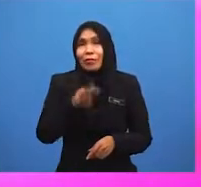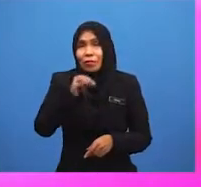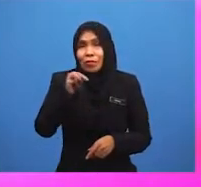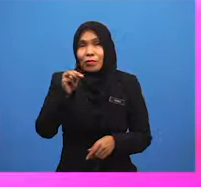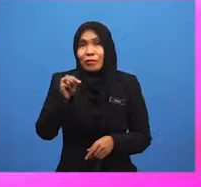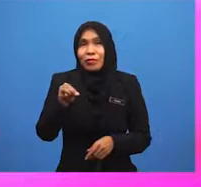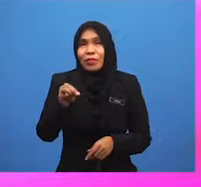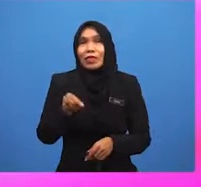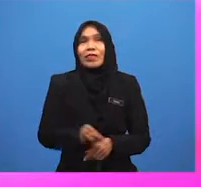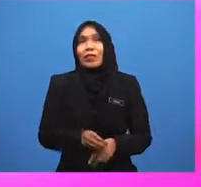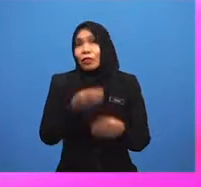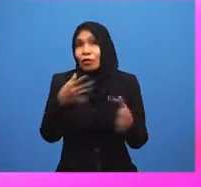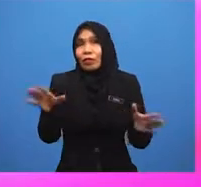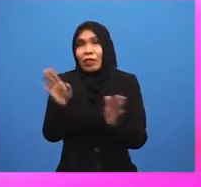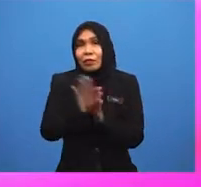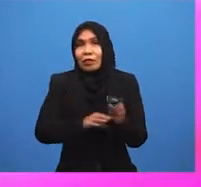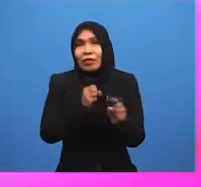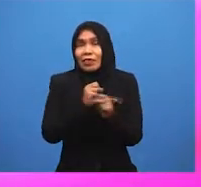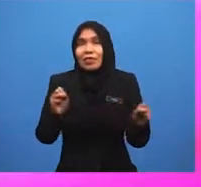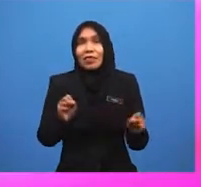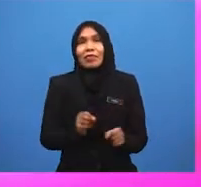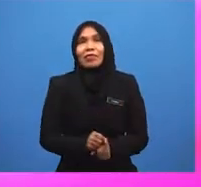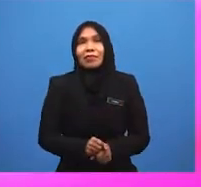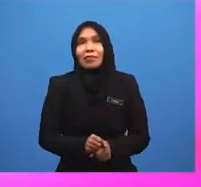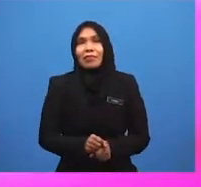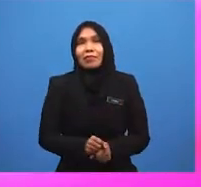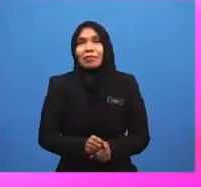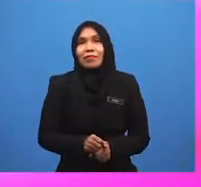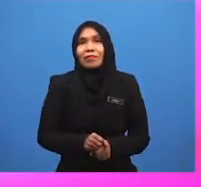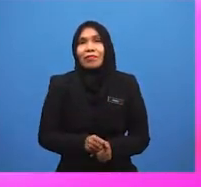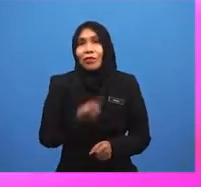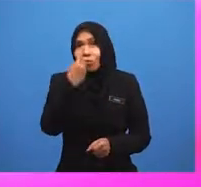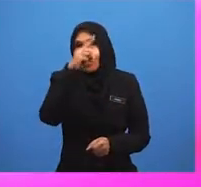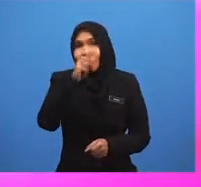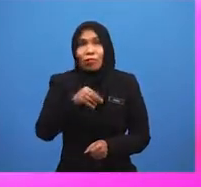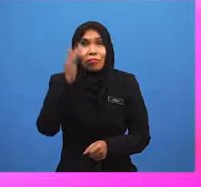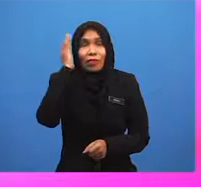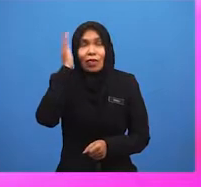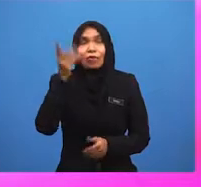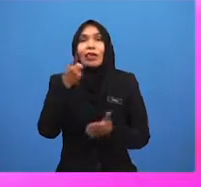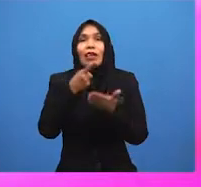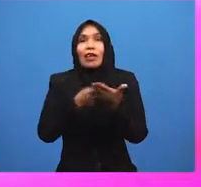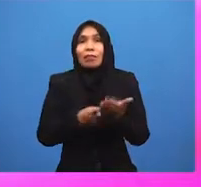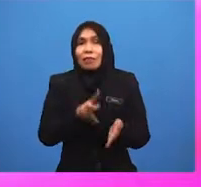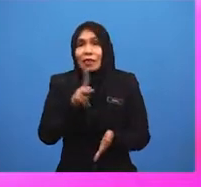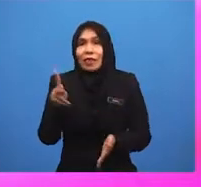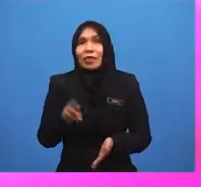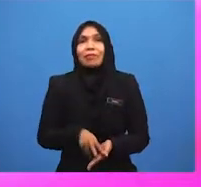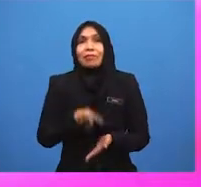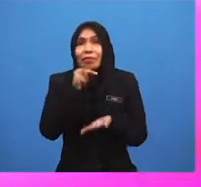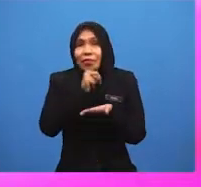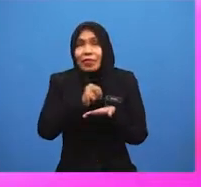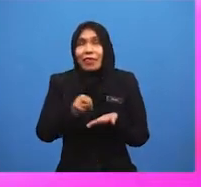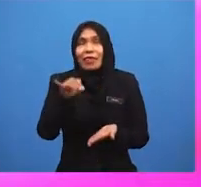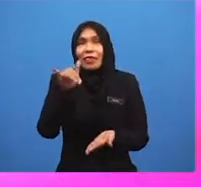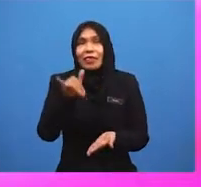saya sudah bersedia dan teruja sangat untuk mengetahui apakah nilai yang